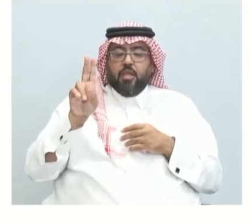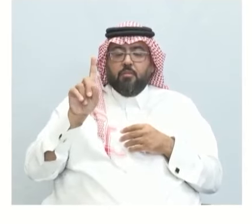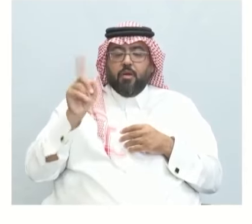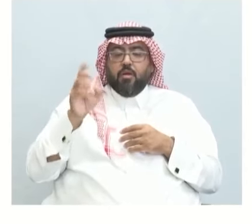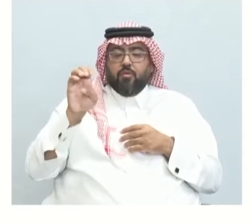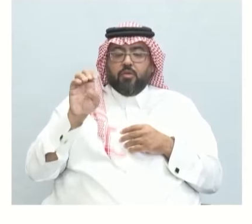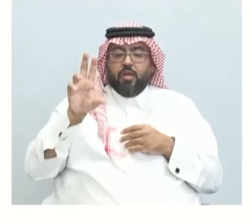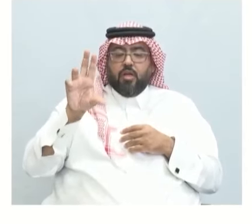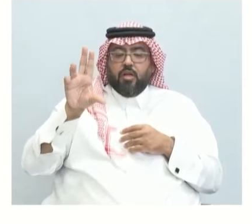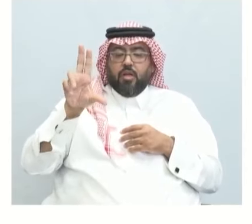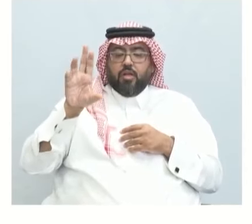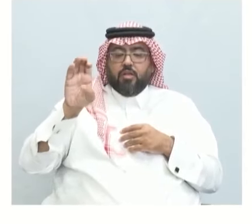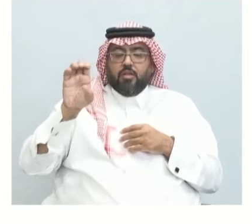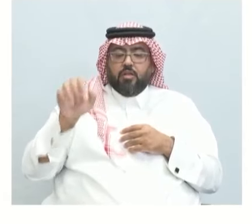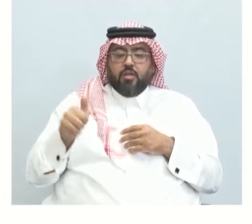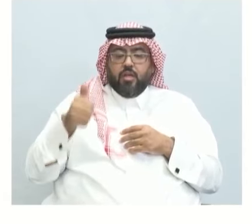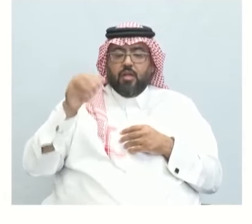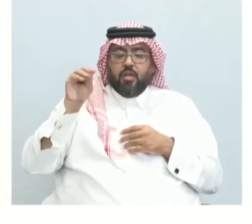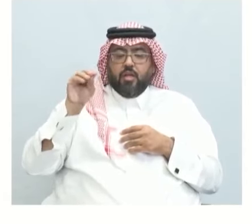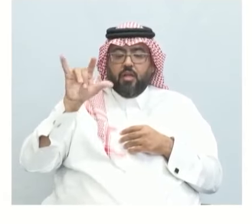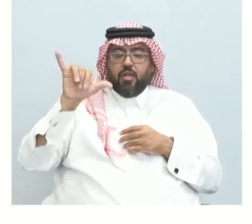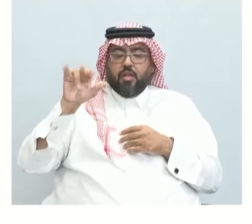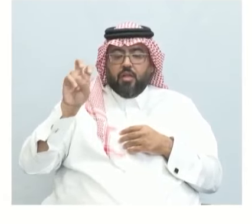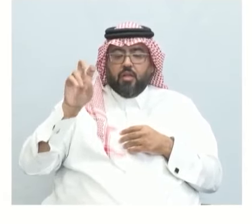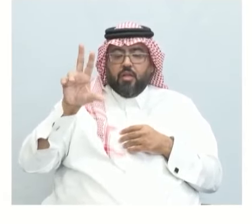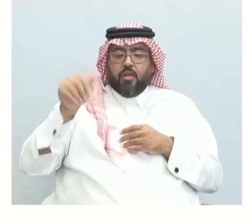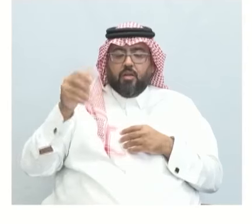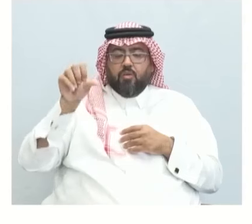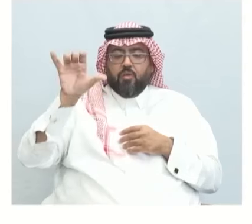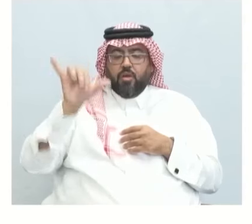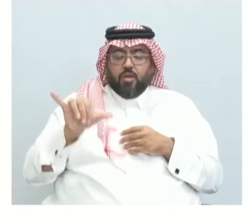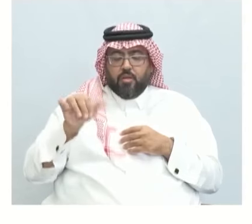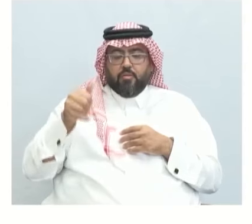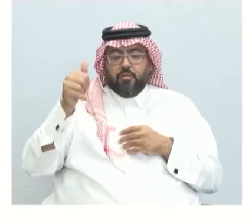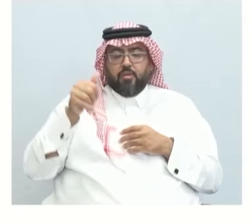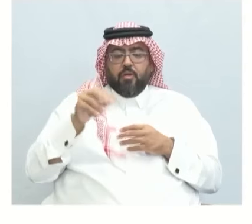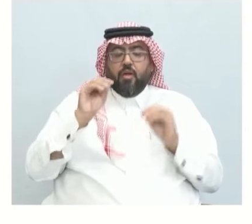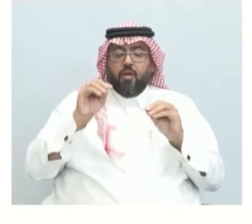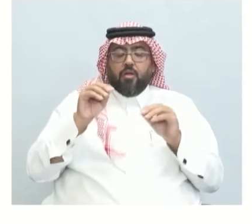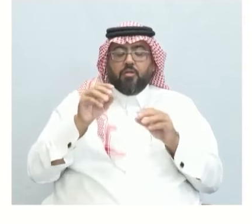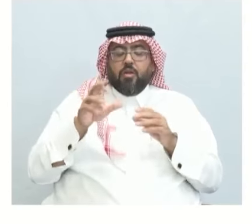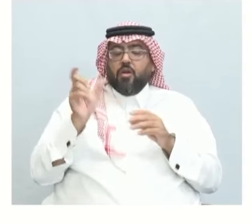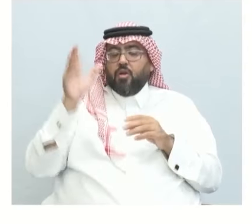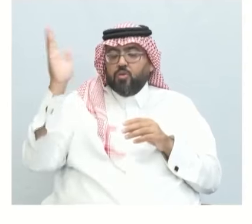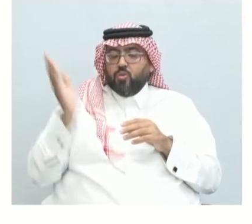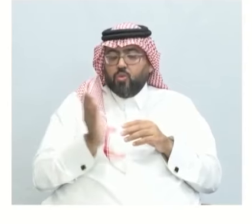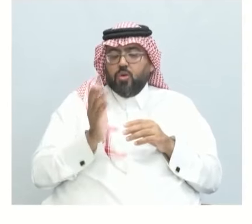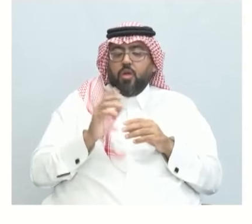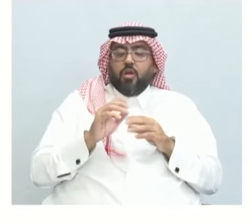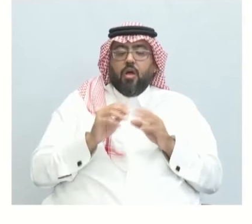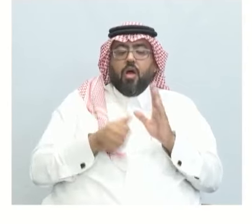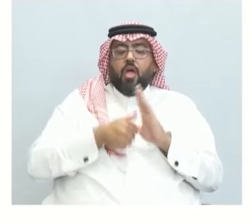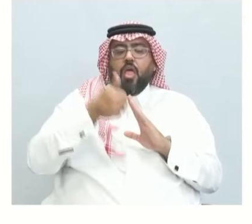الاولى وكما في حديث الحديث الذي رواه ابو هريره رضي الله عنه عن الرسول صلى الله عليه وسلم انه قال